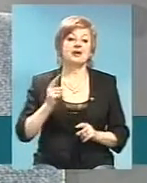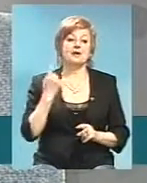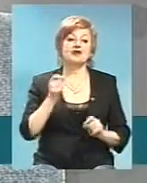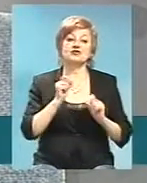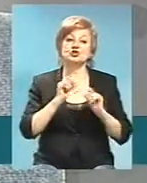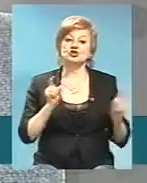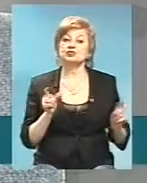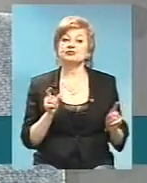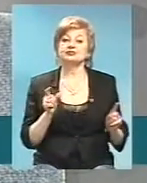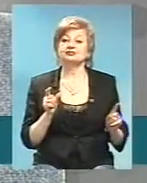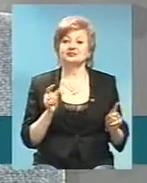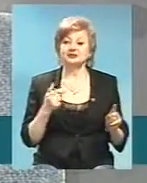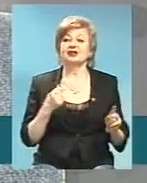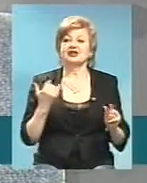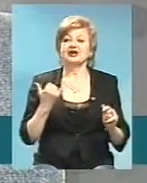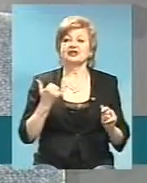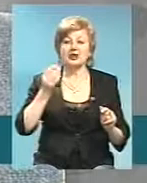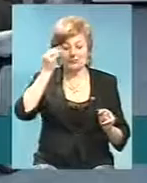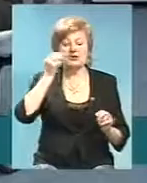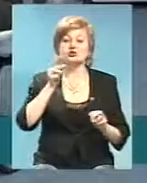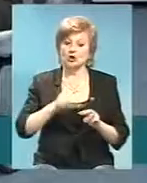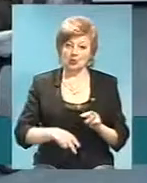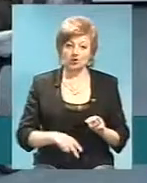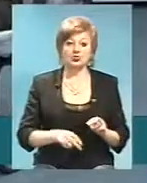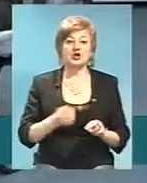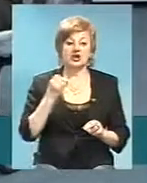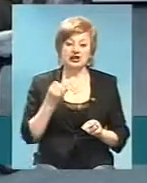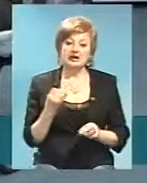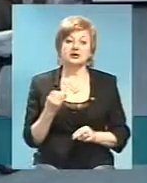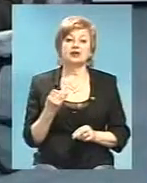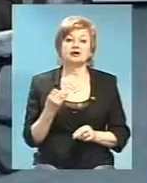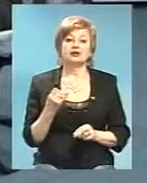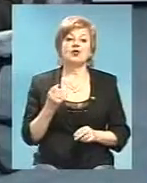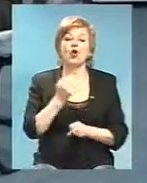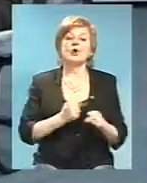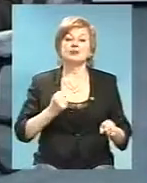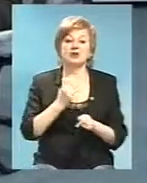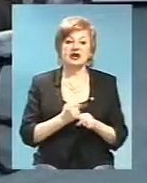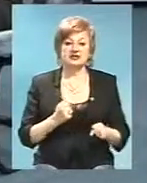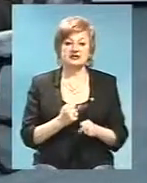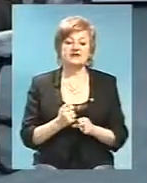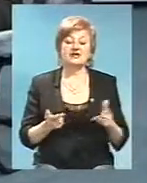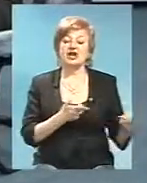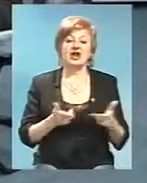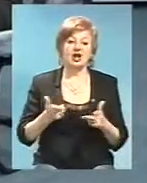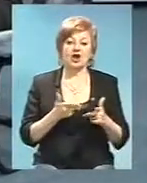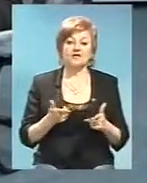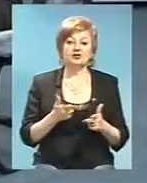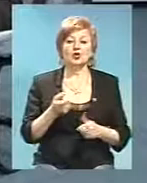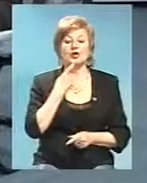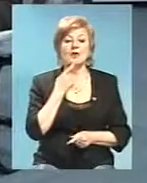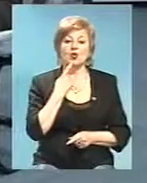101-ї школи. А от повернемося, я завершу свою думку, так. І, власне, опрацьовували і пілотували,